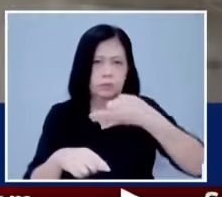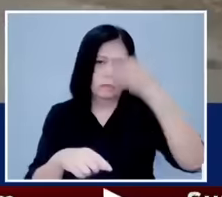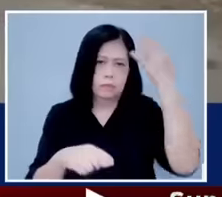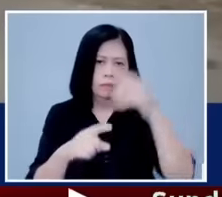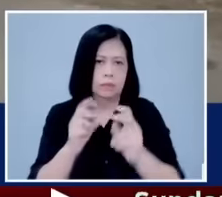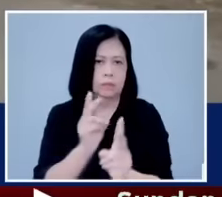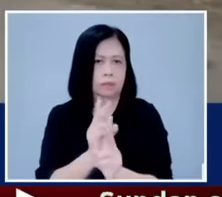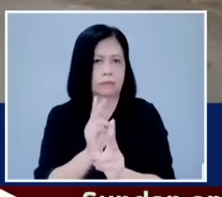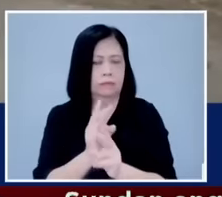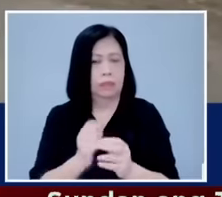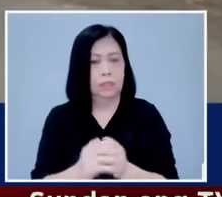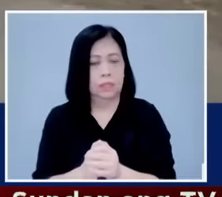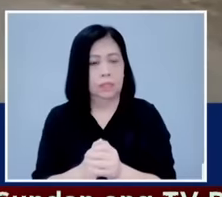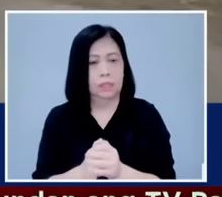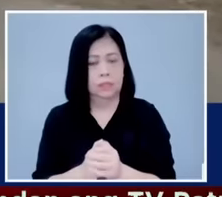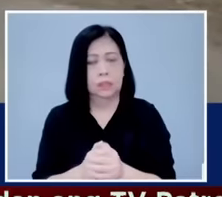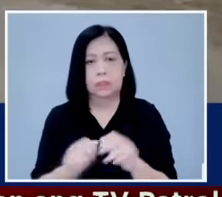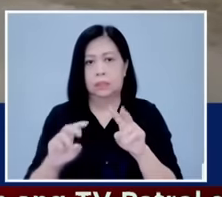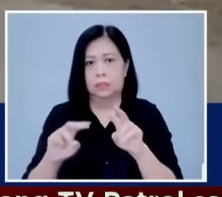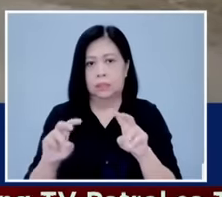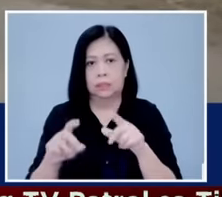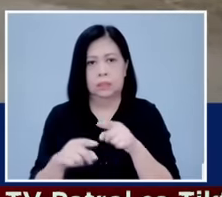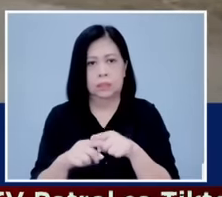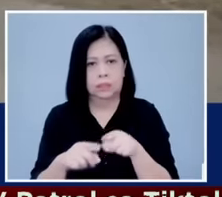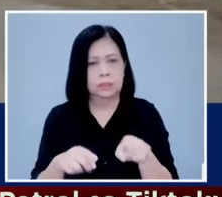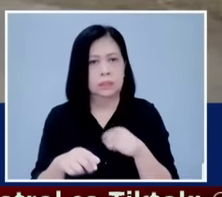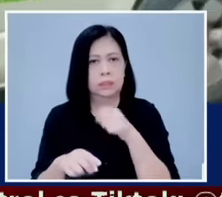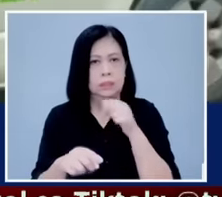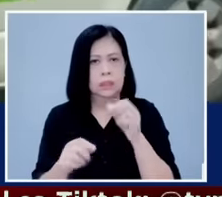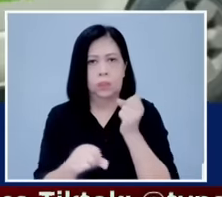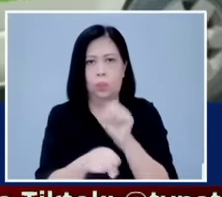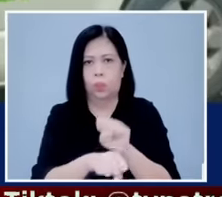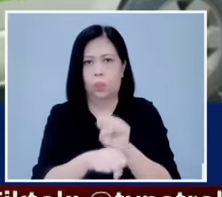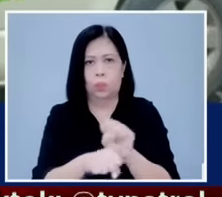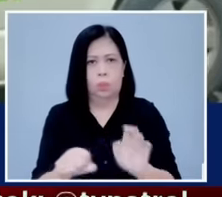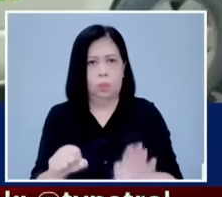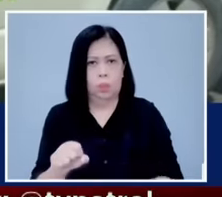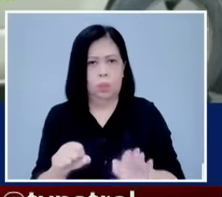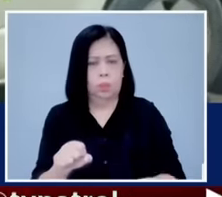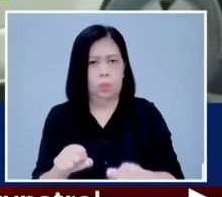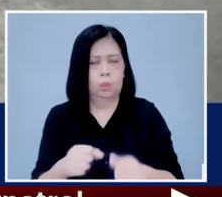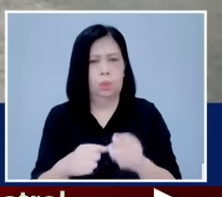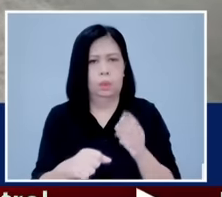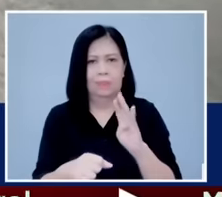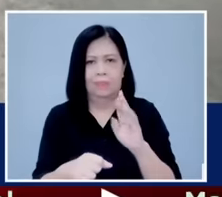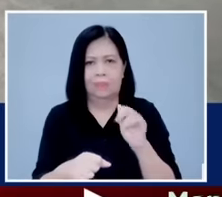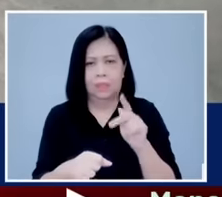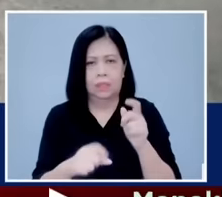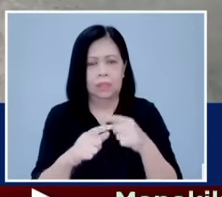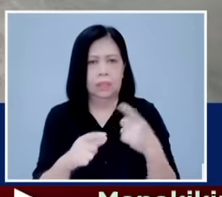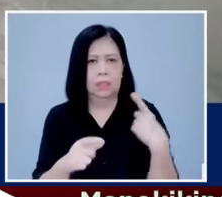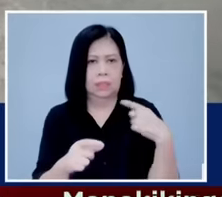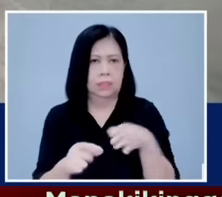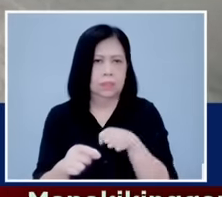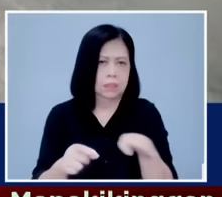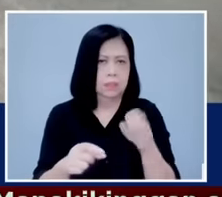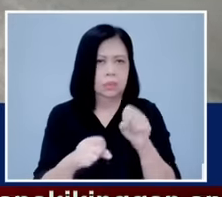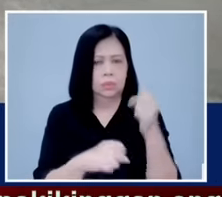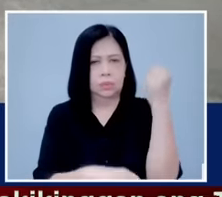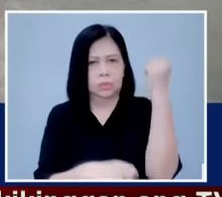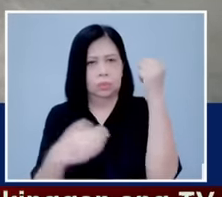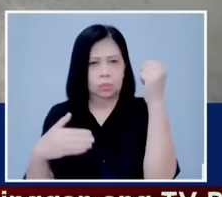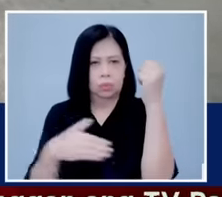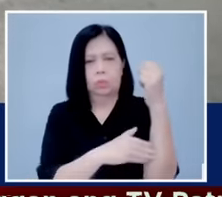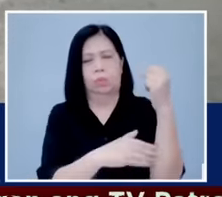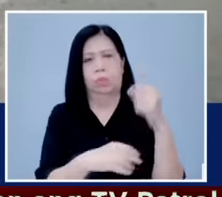van. Sa inisyal na investigasyon, hindi umano gumana ang preno ng van at bigla itong lumiko kaya bumangga sa poste.